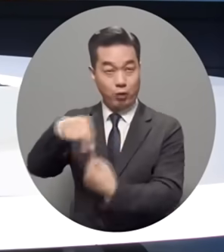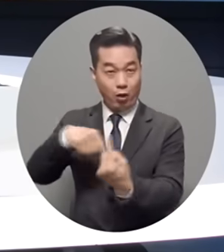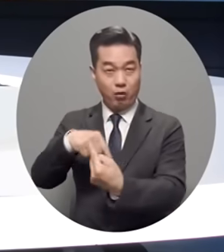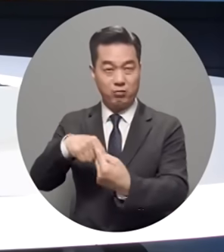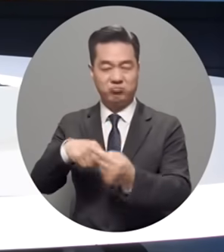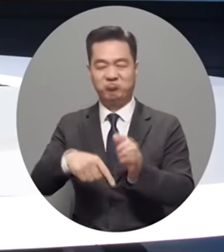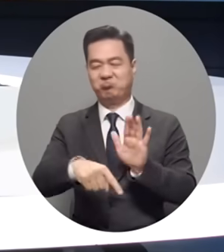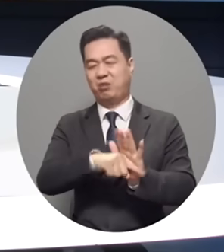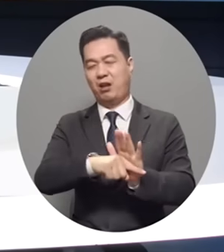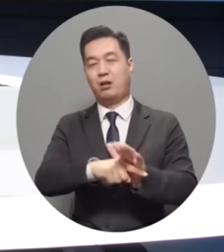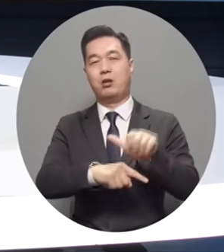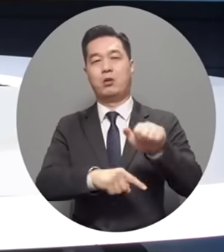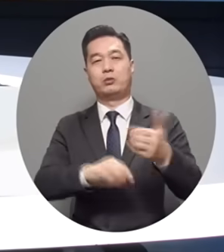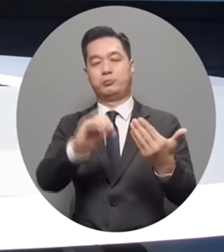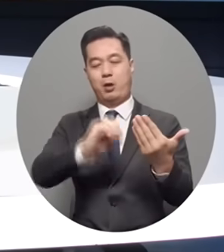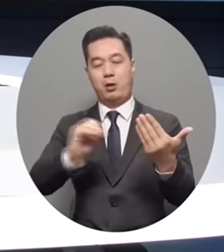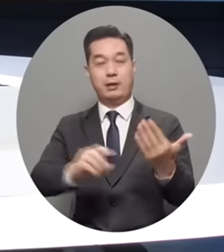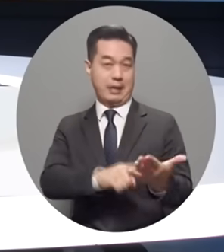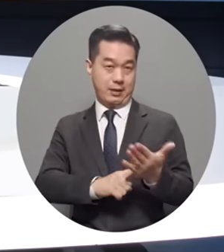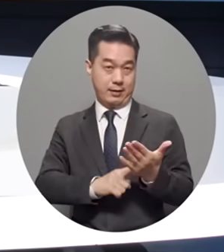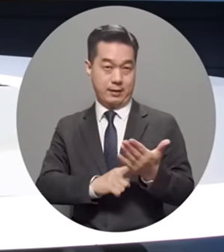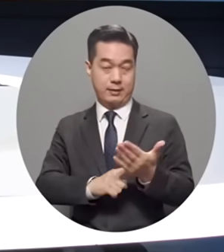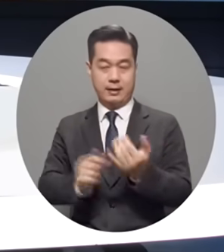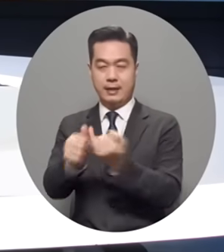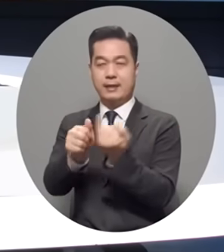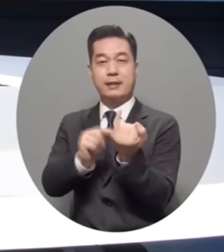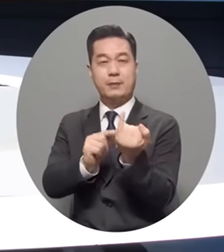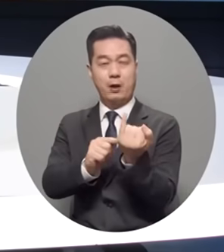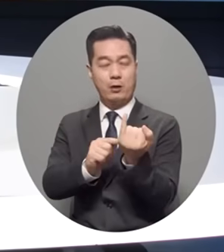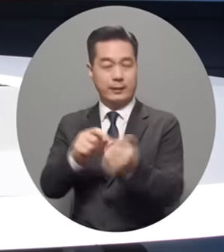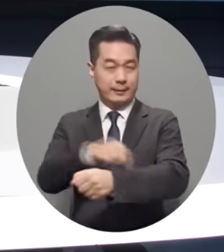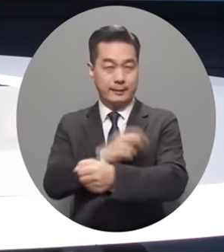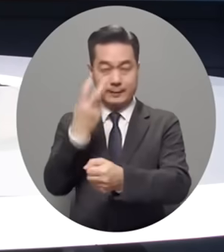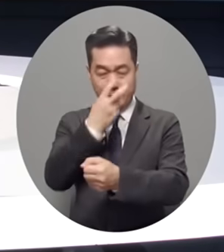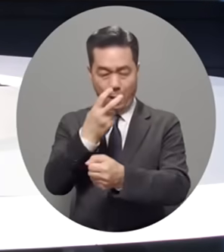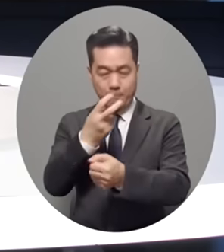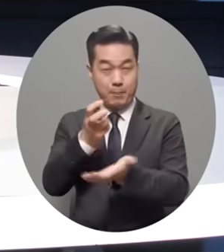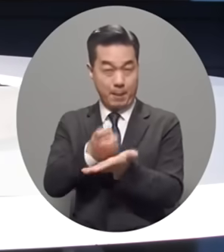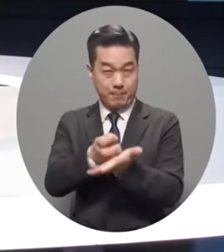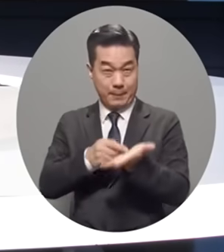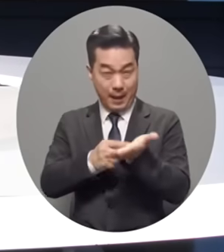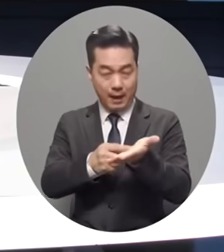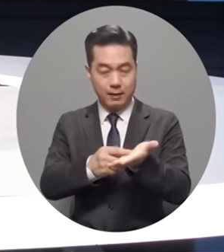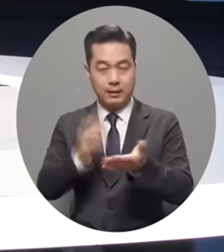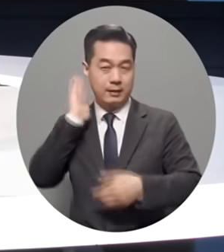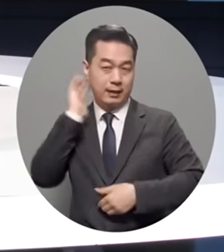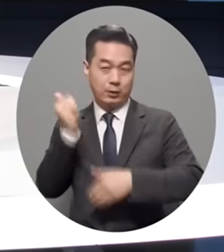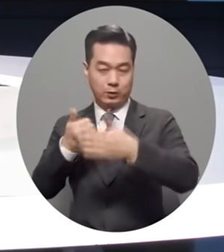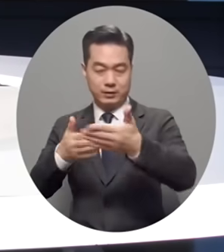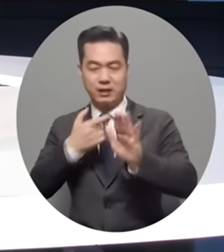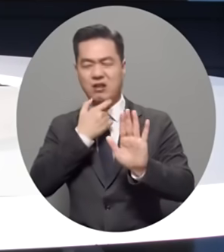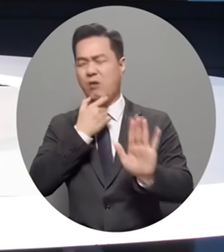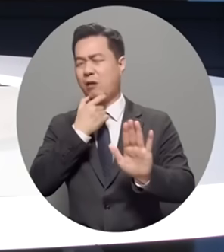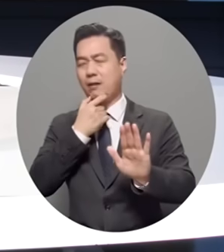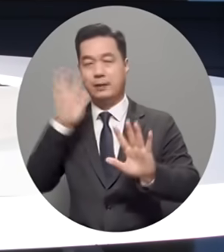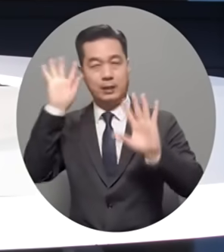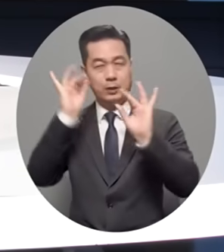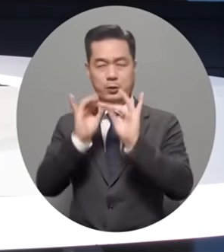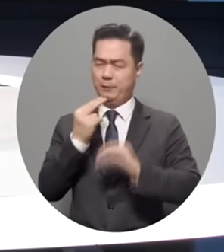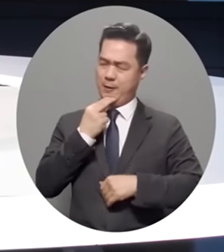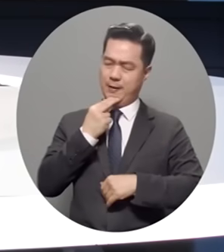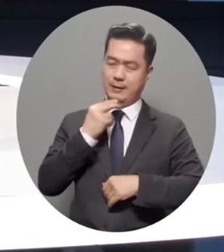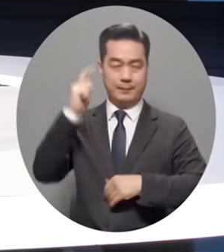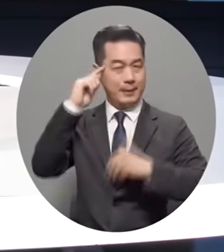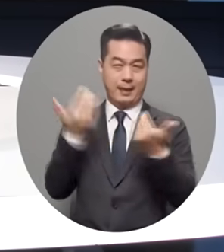59%로 나타났습니다. 김건희 여사 특검법에 대한 대통령실의 거부권 행사 방침에 동의하지 않는다는 응답과 김